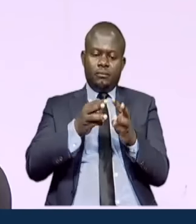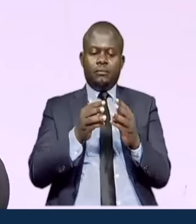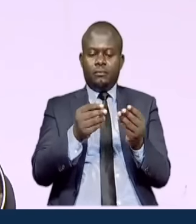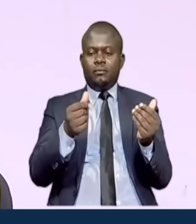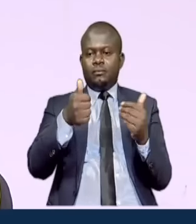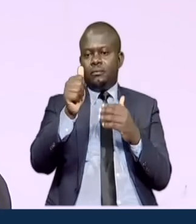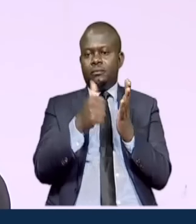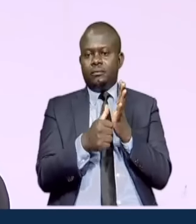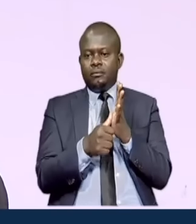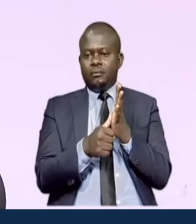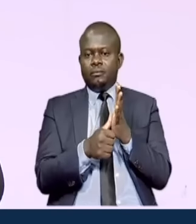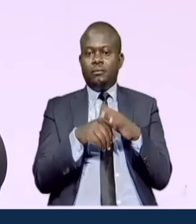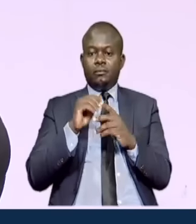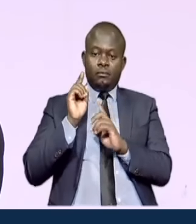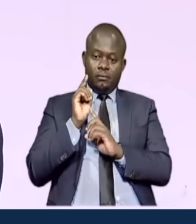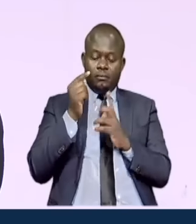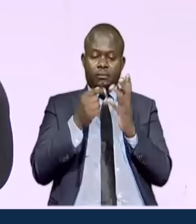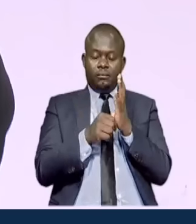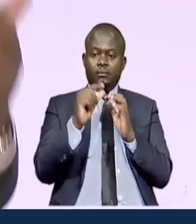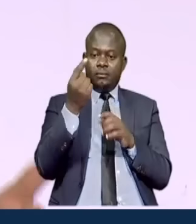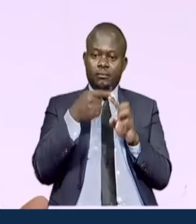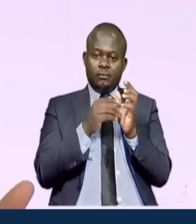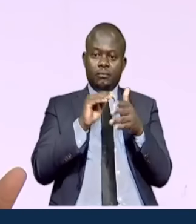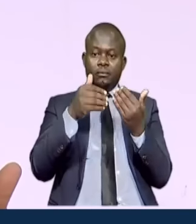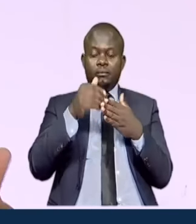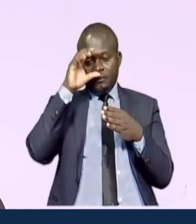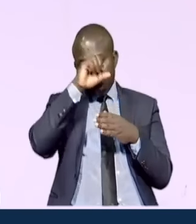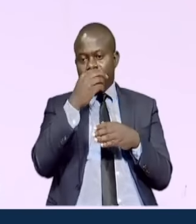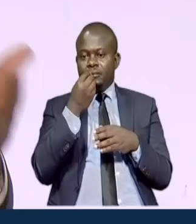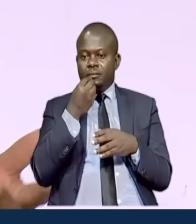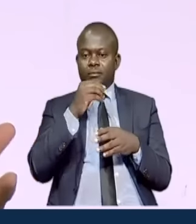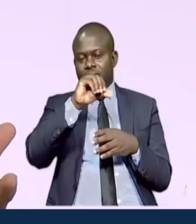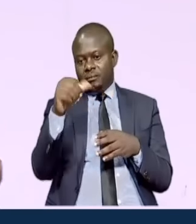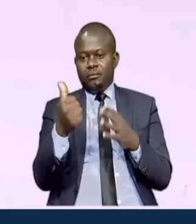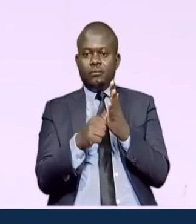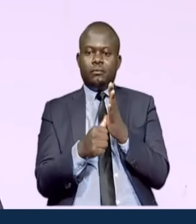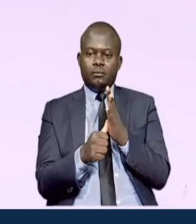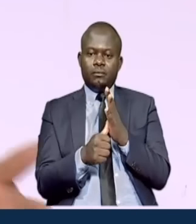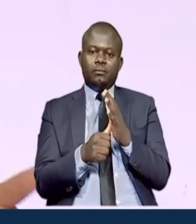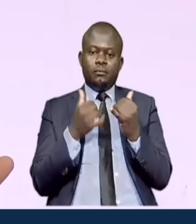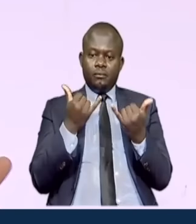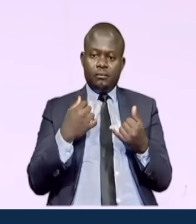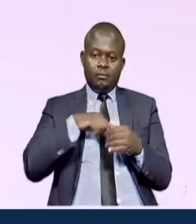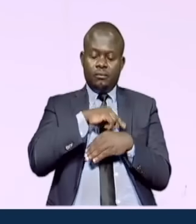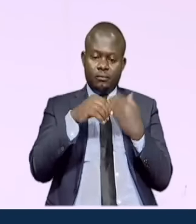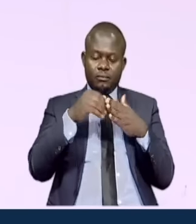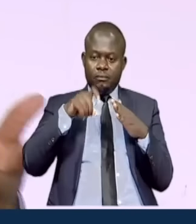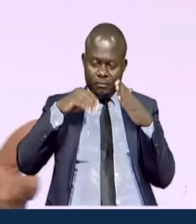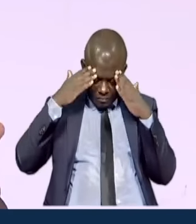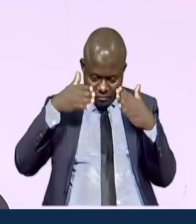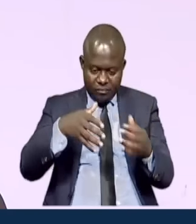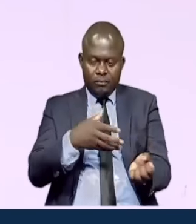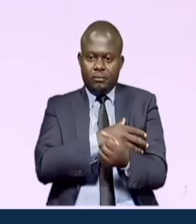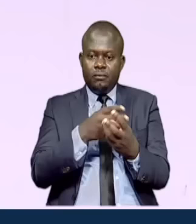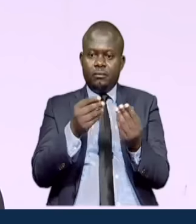ibyo bibazo. Umutekano ni ikibazo kimwe, ariko n'ibura ry'ibiribwa nacyo ni ikindi kibazo. Rero dukeneye gushyira imbaraga mu gukemura ibyo